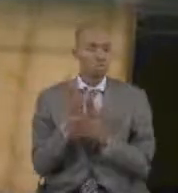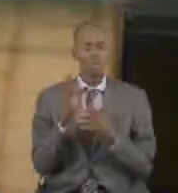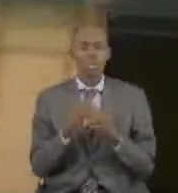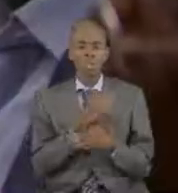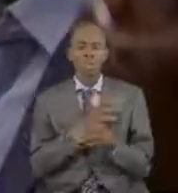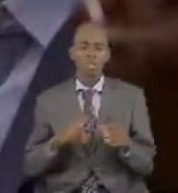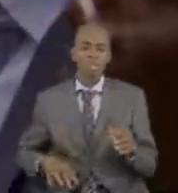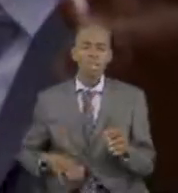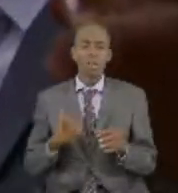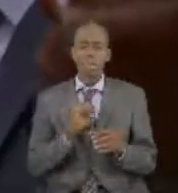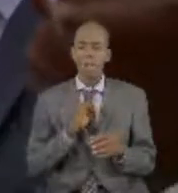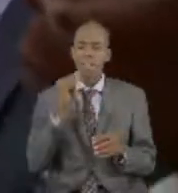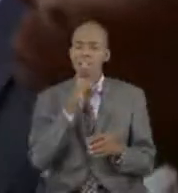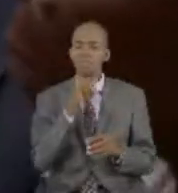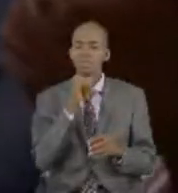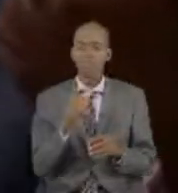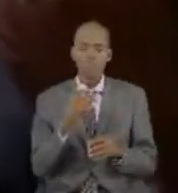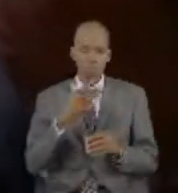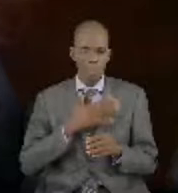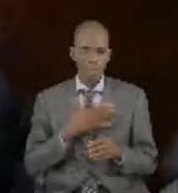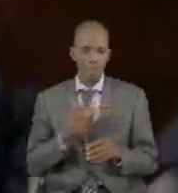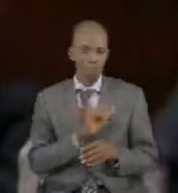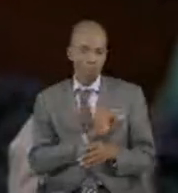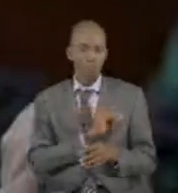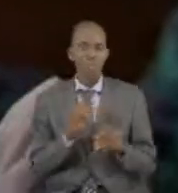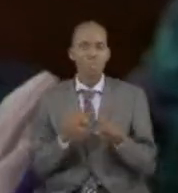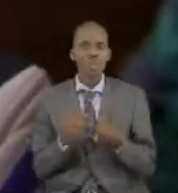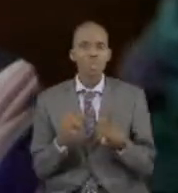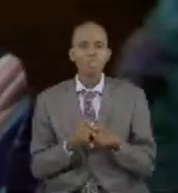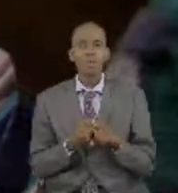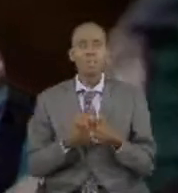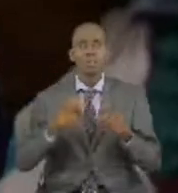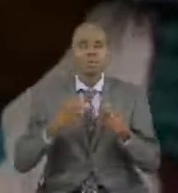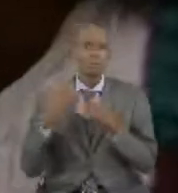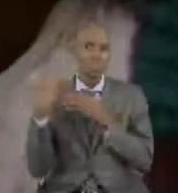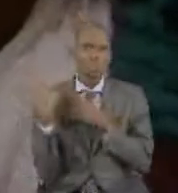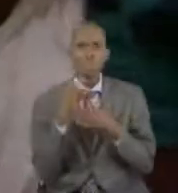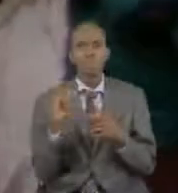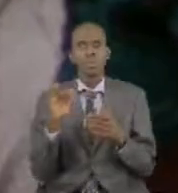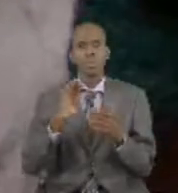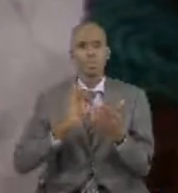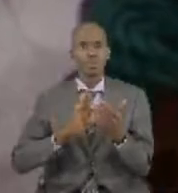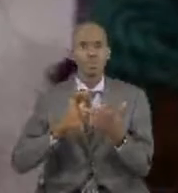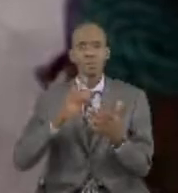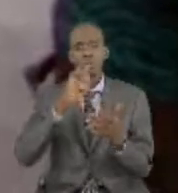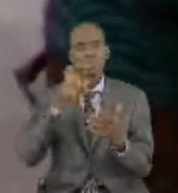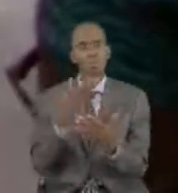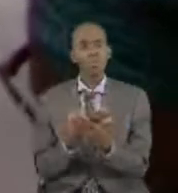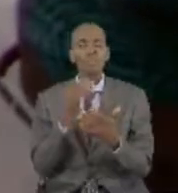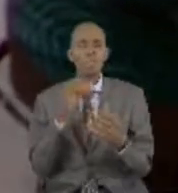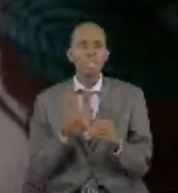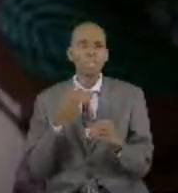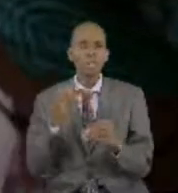Je dis la vérité en Christ. Je ne mens point. Ma conscience m'en rend témoignage par le